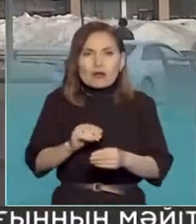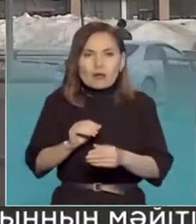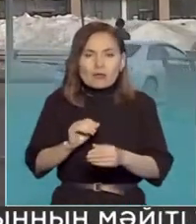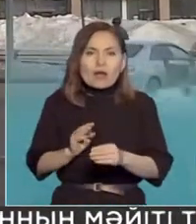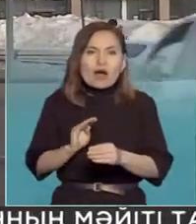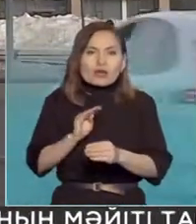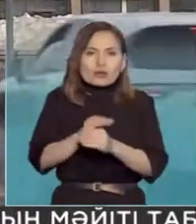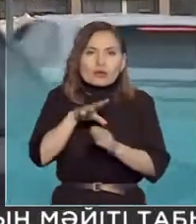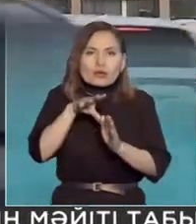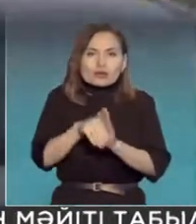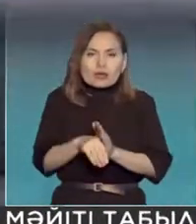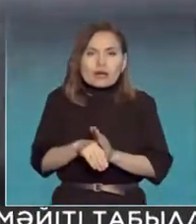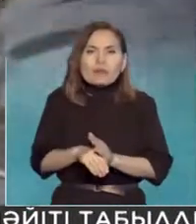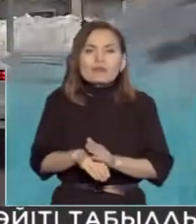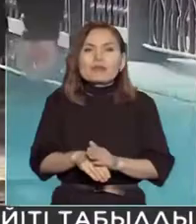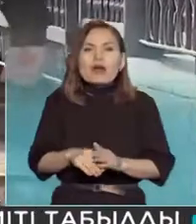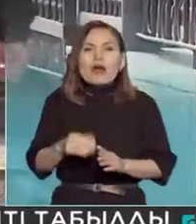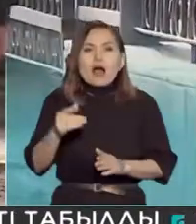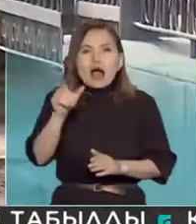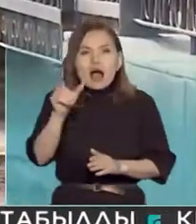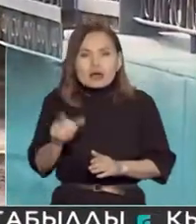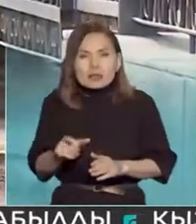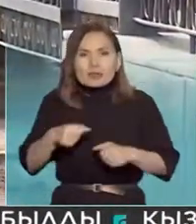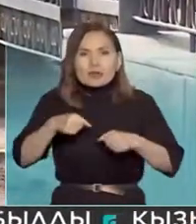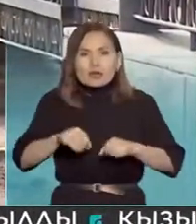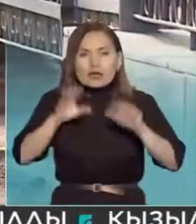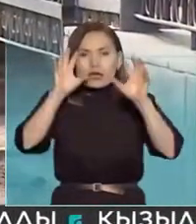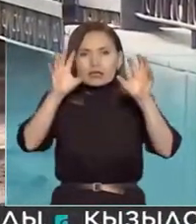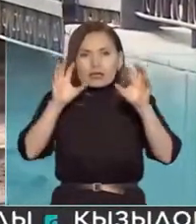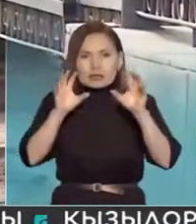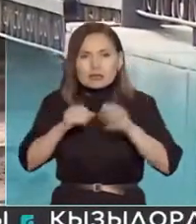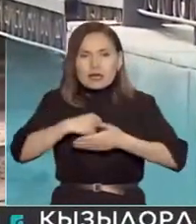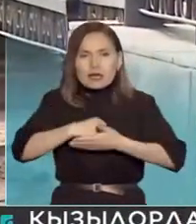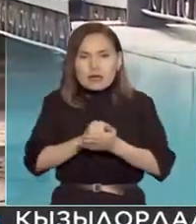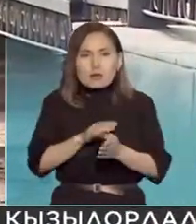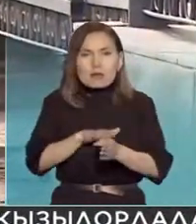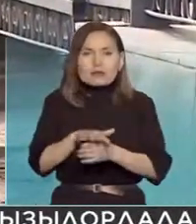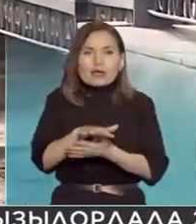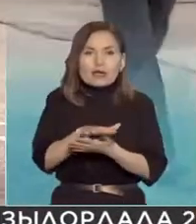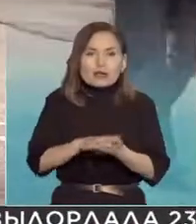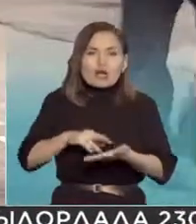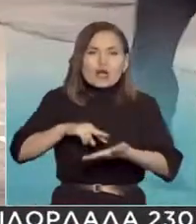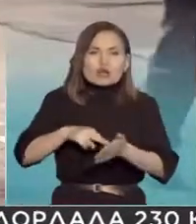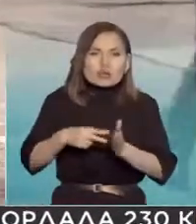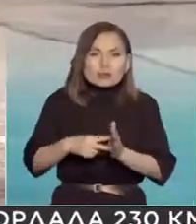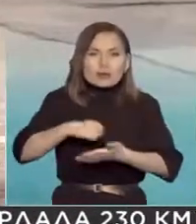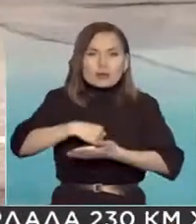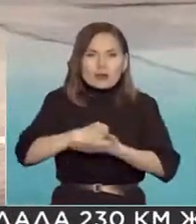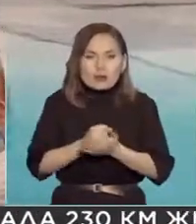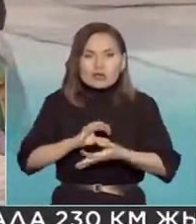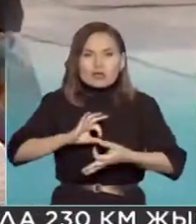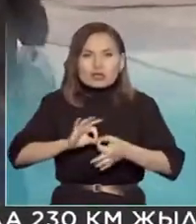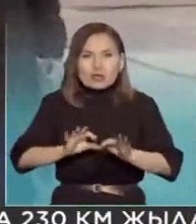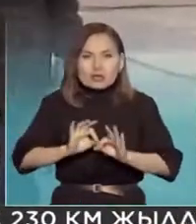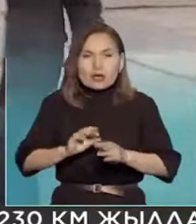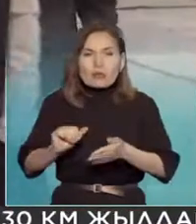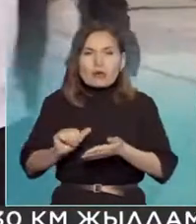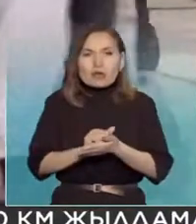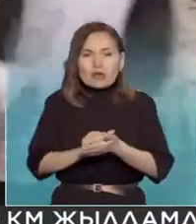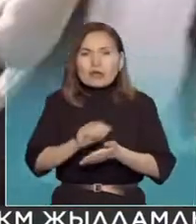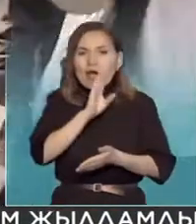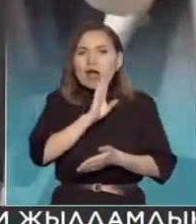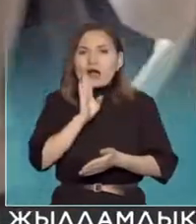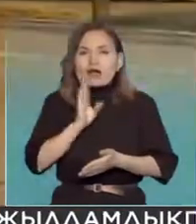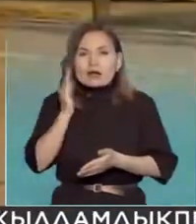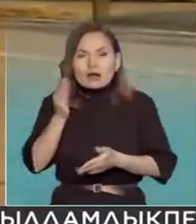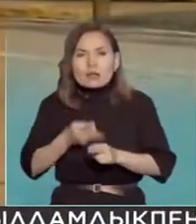енгізді. Онда адам құқықтары мен заңның үстемдігі саласындағы одан әрі шаралары жоспарын бекіту туралы айтылған. Құжатта әйелдерге